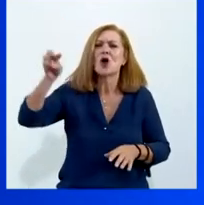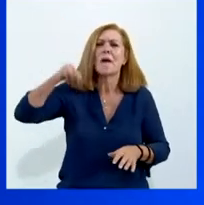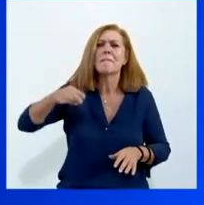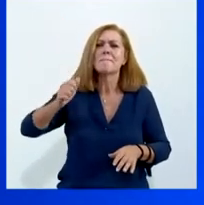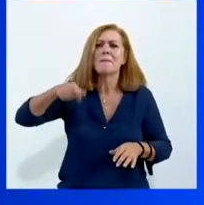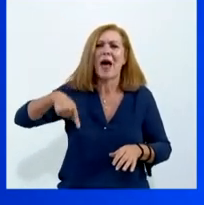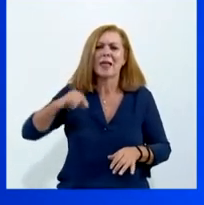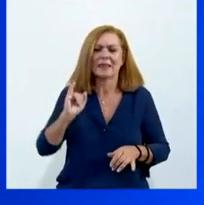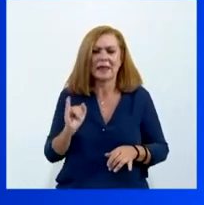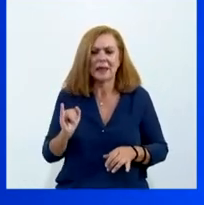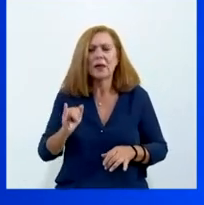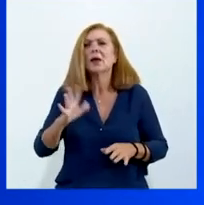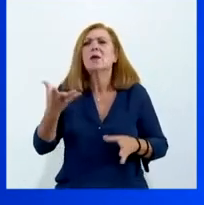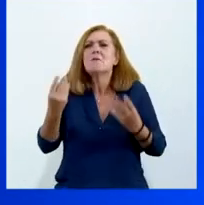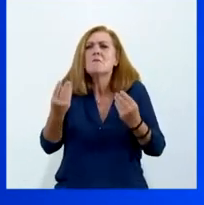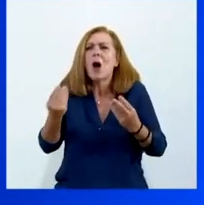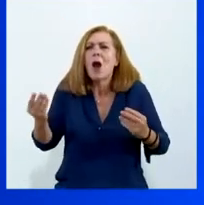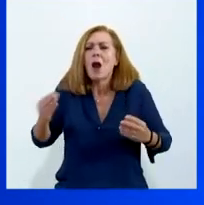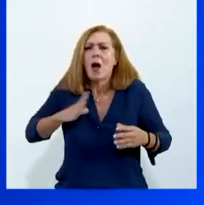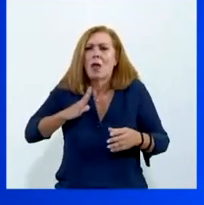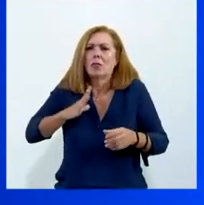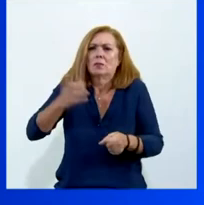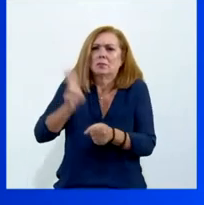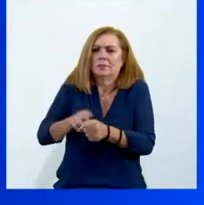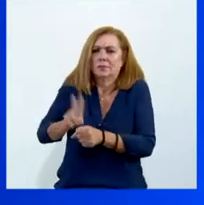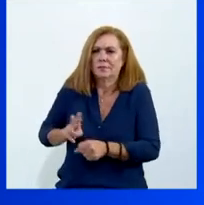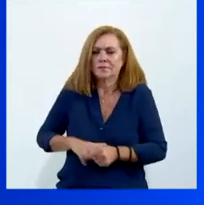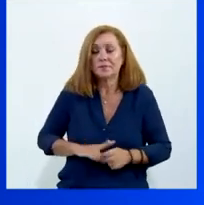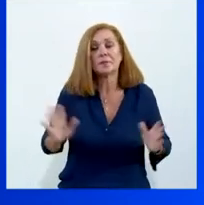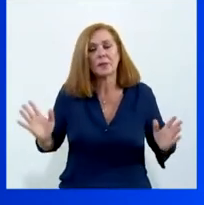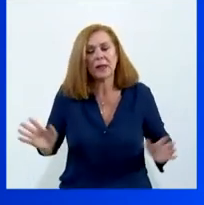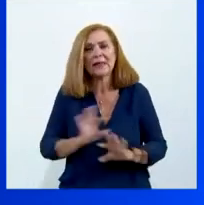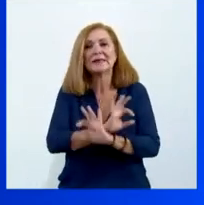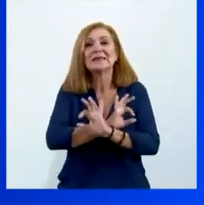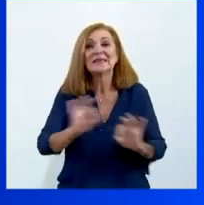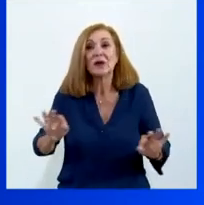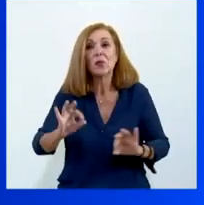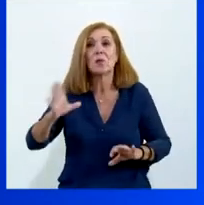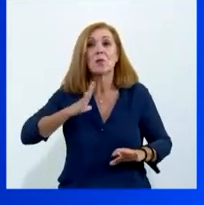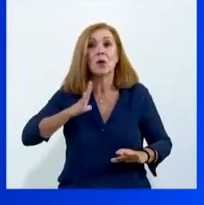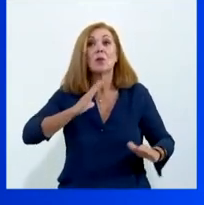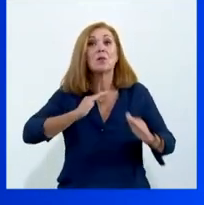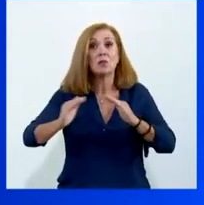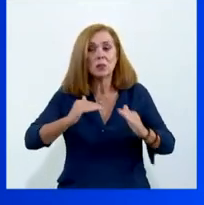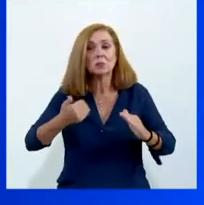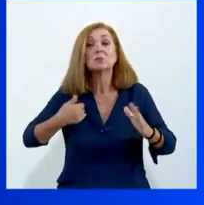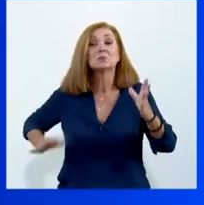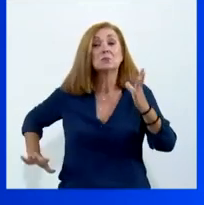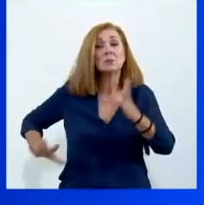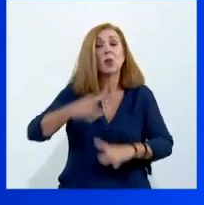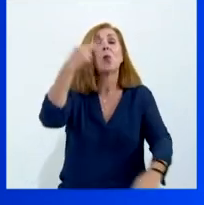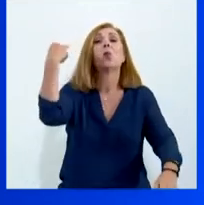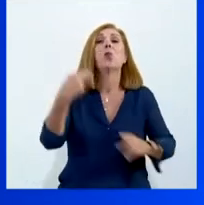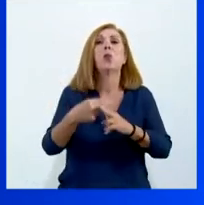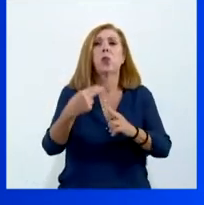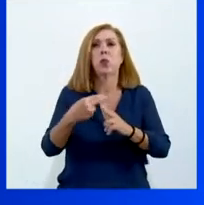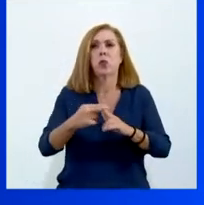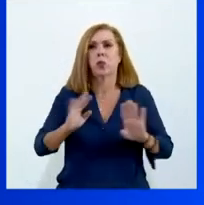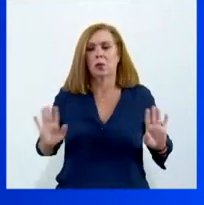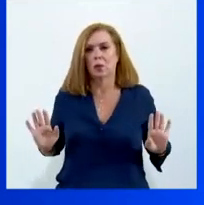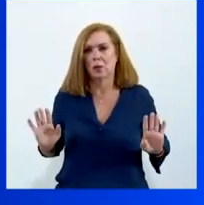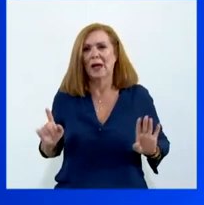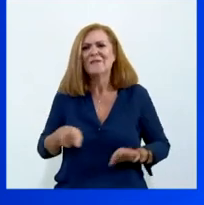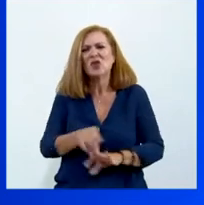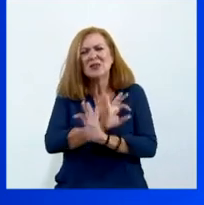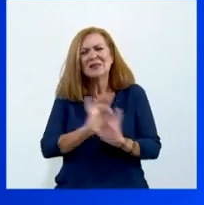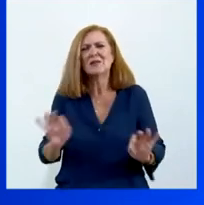100 συμπολίτες μας έχασαν τη ζωή τους. Δεν υπάρχει καμία αμφιβολία ότι στα θέματα πολιτικής προστασίας έχει γίνει μεγάλη πρόοδο στη χώρα, κύριε Μπασκάκη.